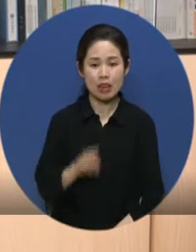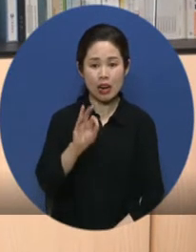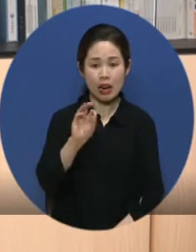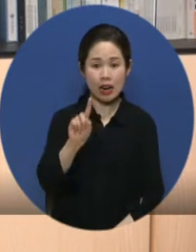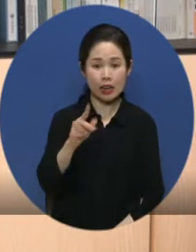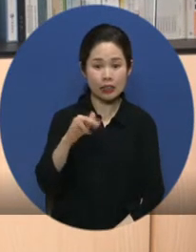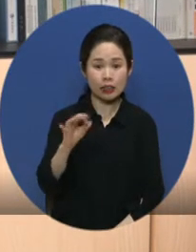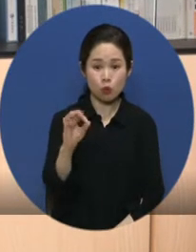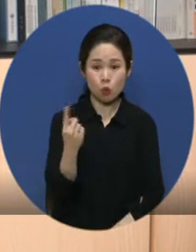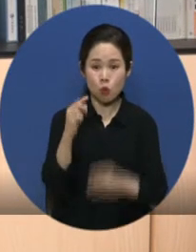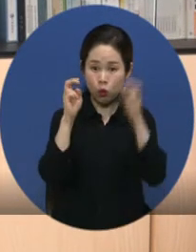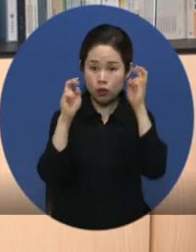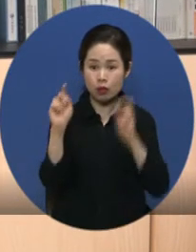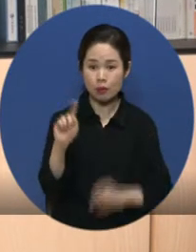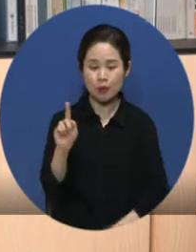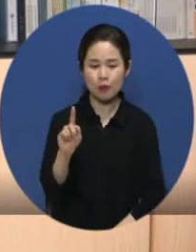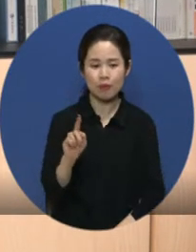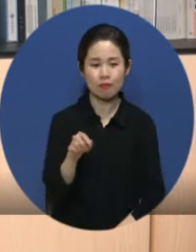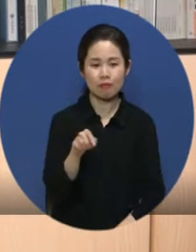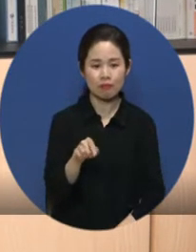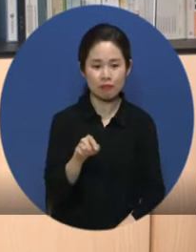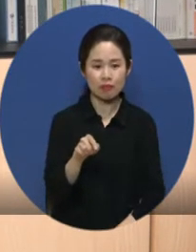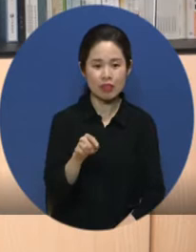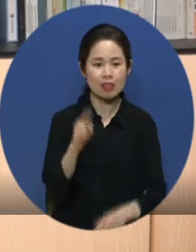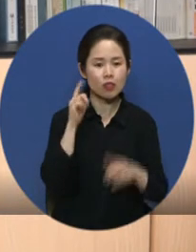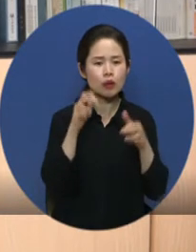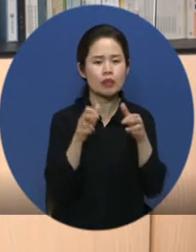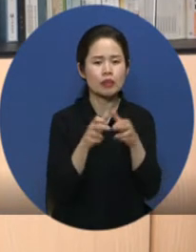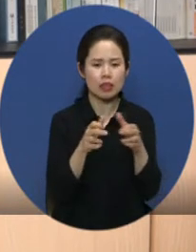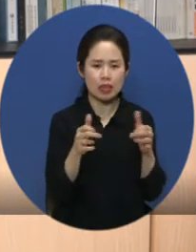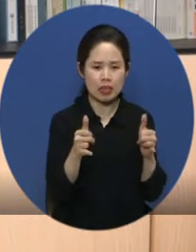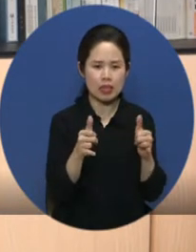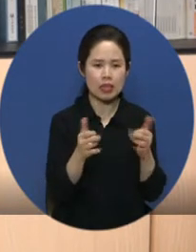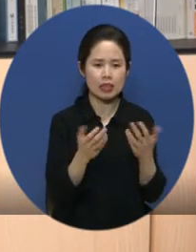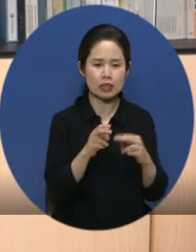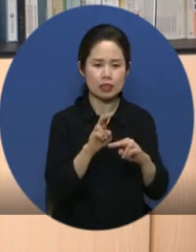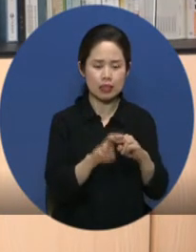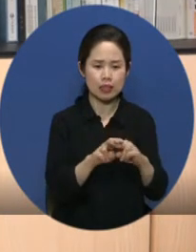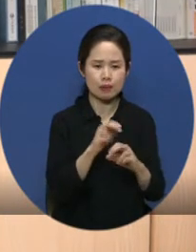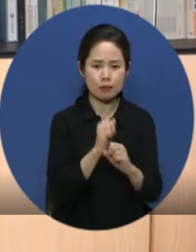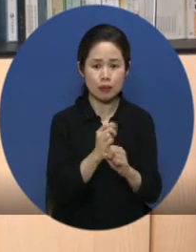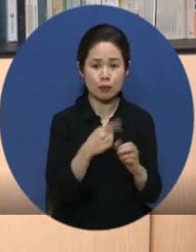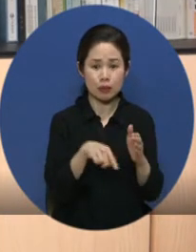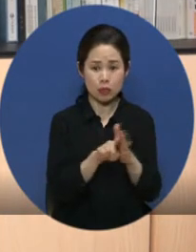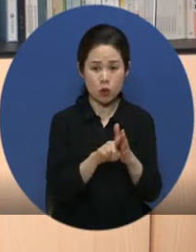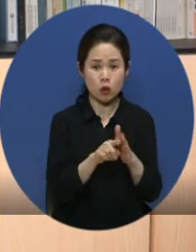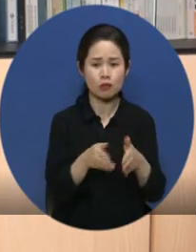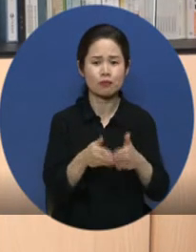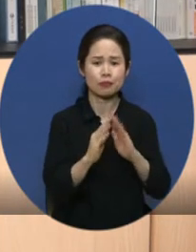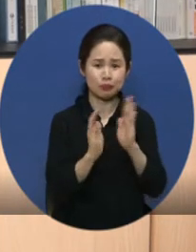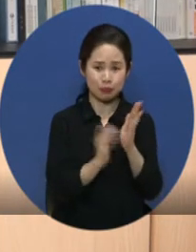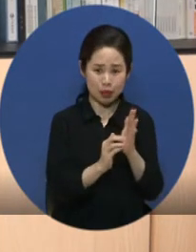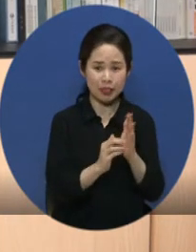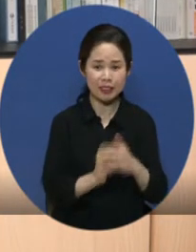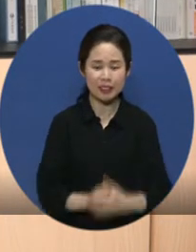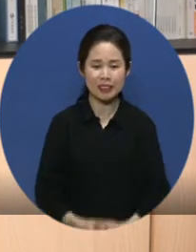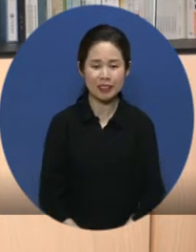아지오는 청각장애인들의 일자리를 마련하고자 설립된 회사였습니다.